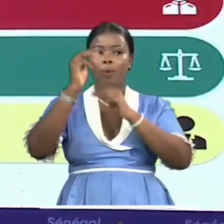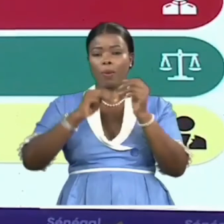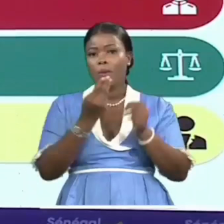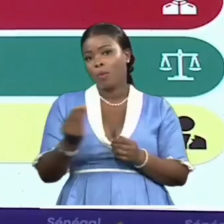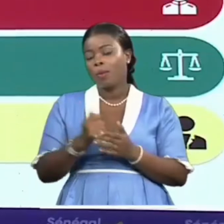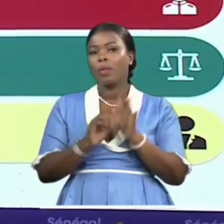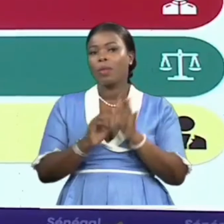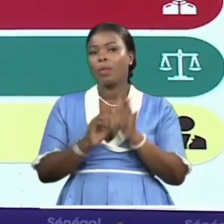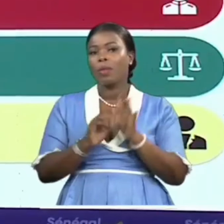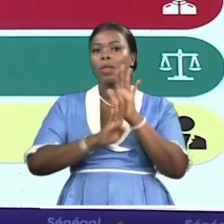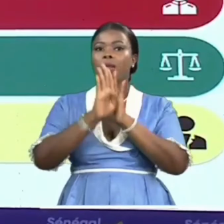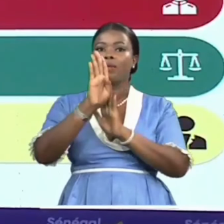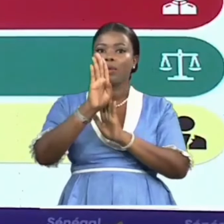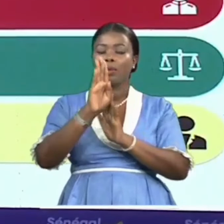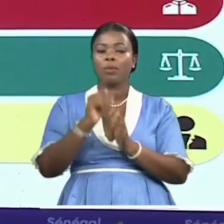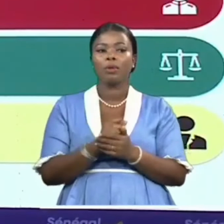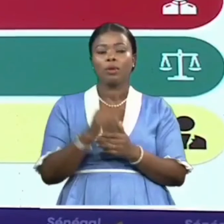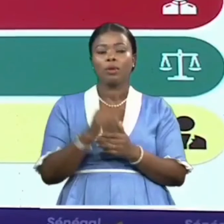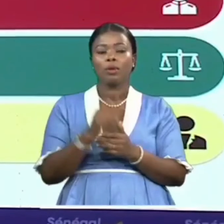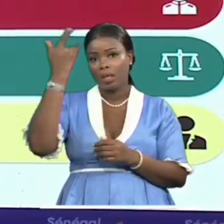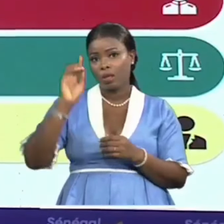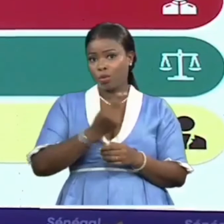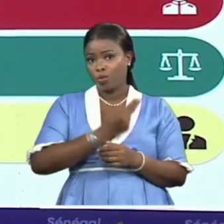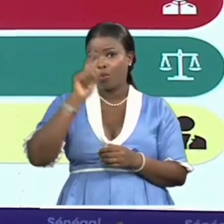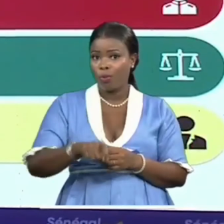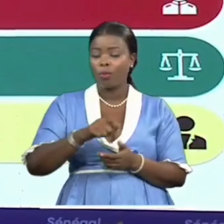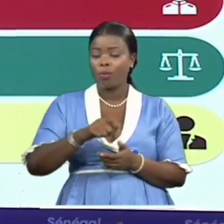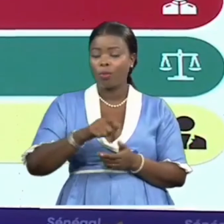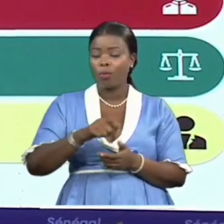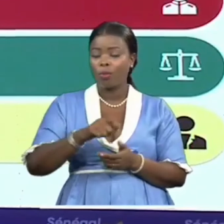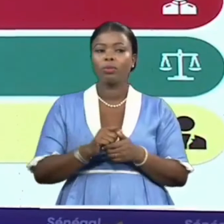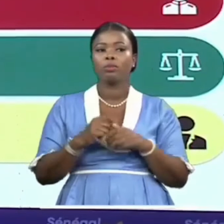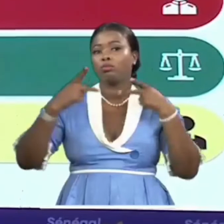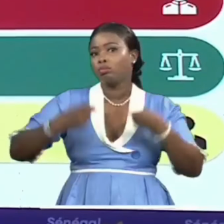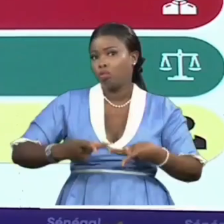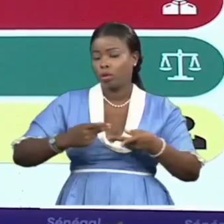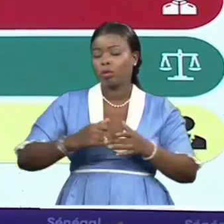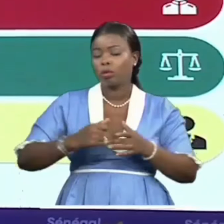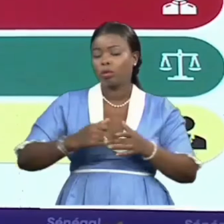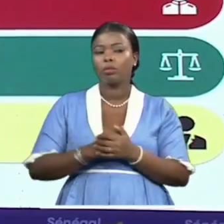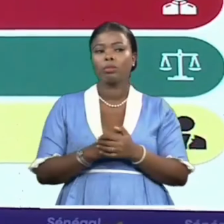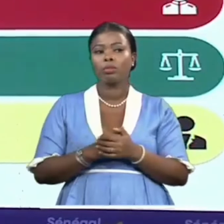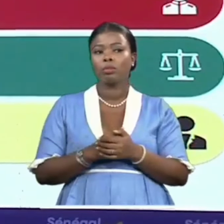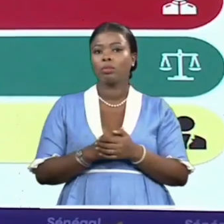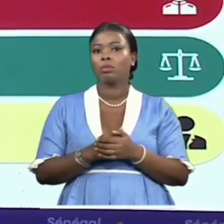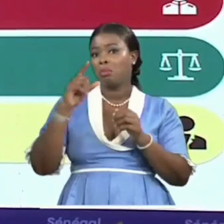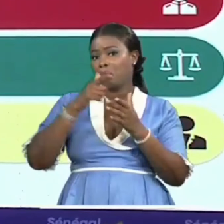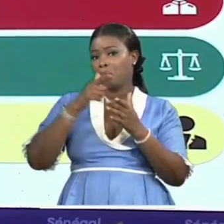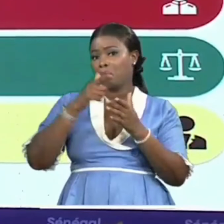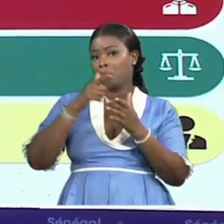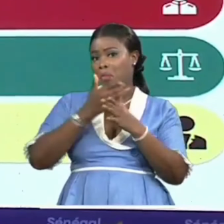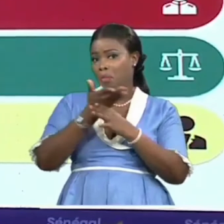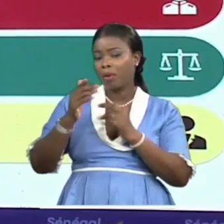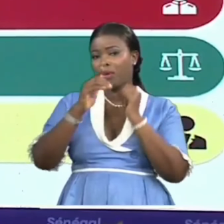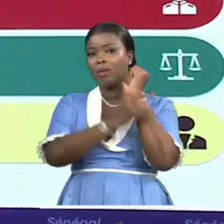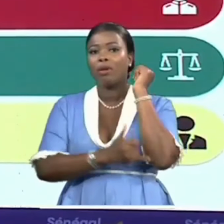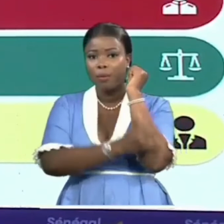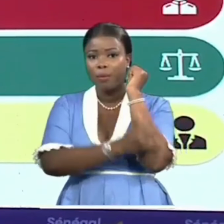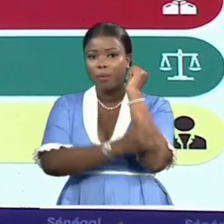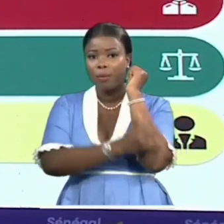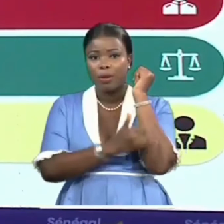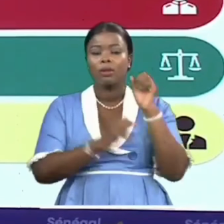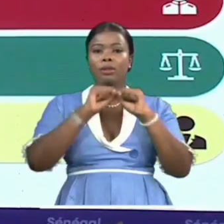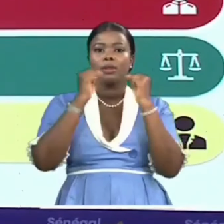endogène il nous faut un modèle développement porté par le pays porté par le secteur privé